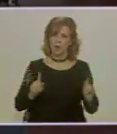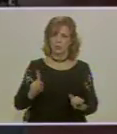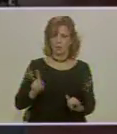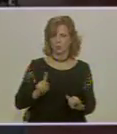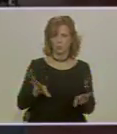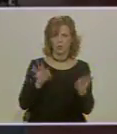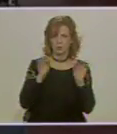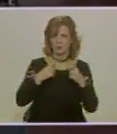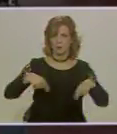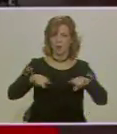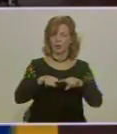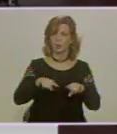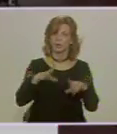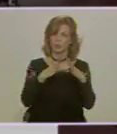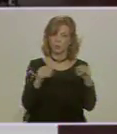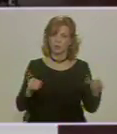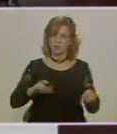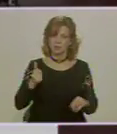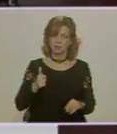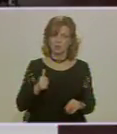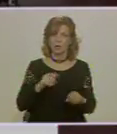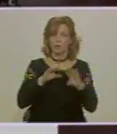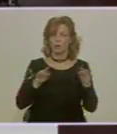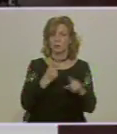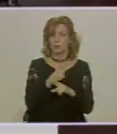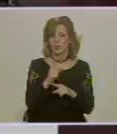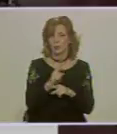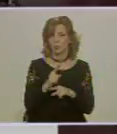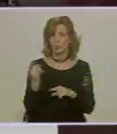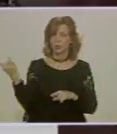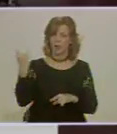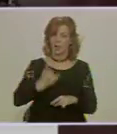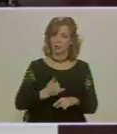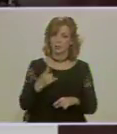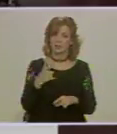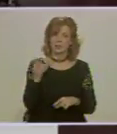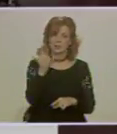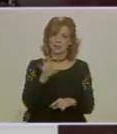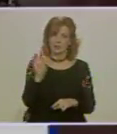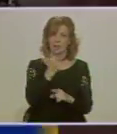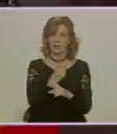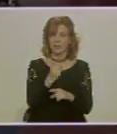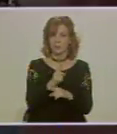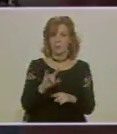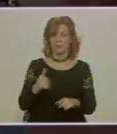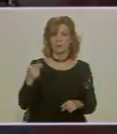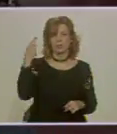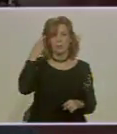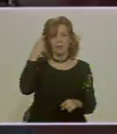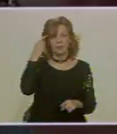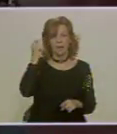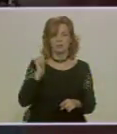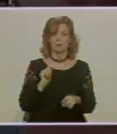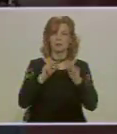în țară. Sunt foarte multe lucruri aduse de afară, echipamente, dar și mentalitățile